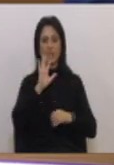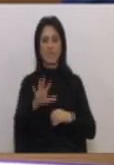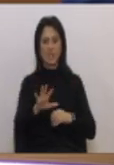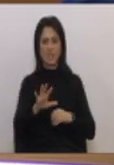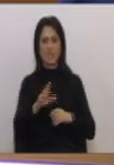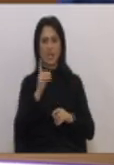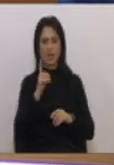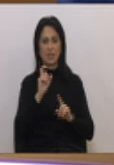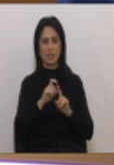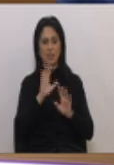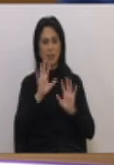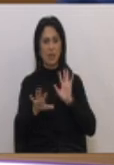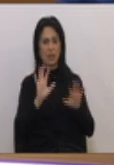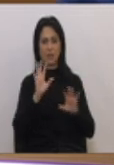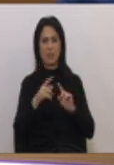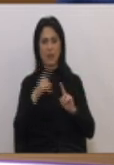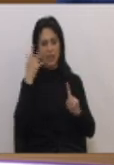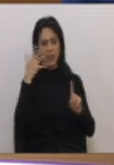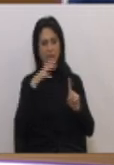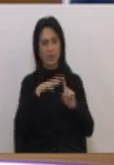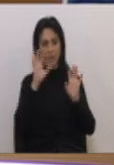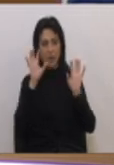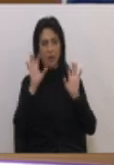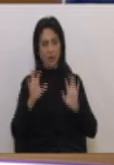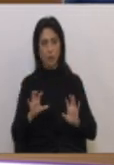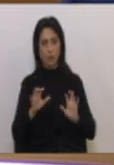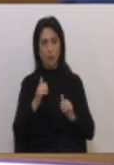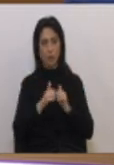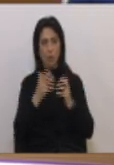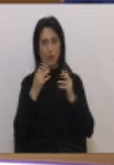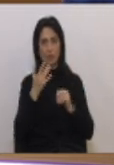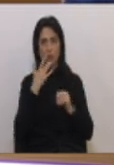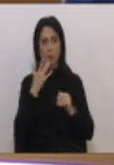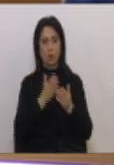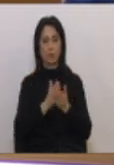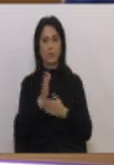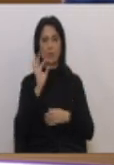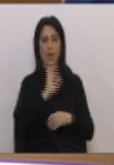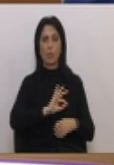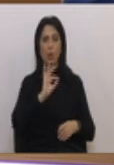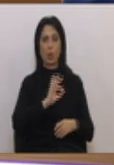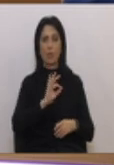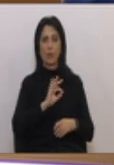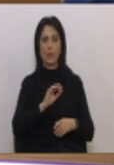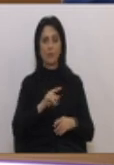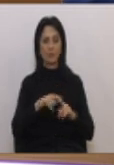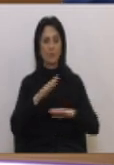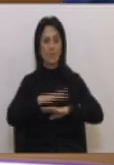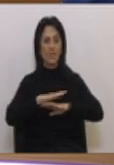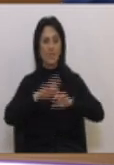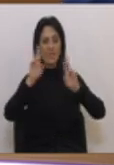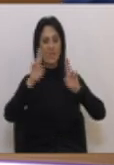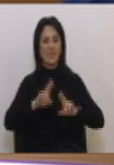და რიტორიკა, თავდასხმები და კანონის ყოველთვის პოლიტიკური მიზნებით გამოყენება, უწესობის